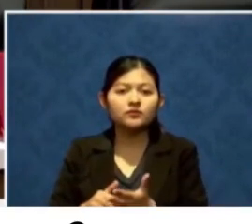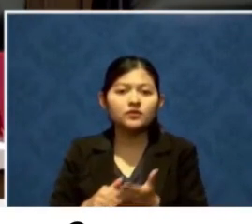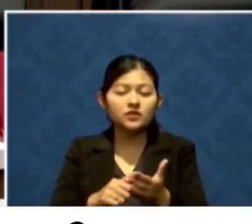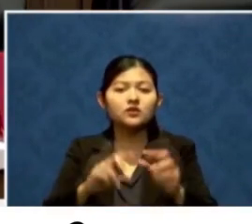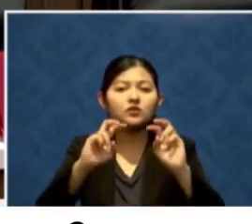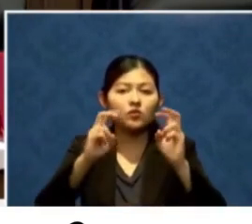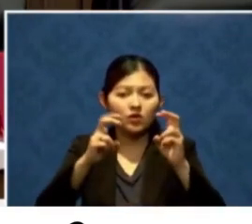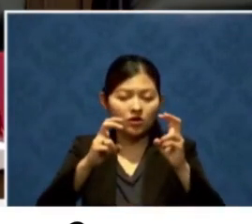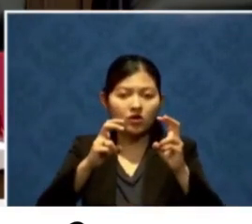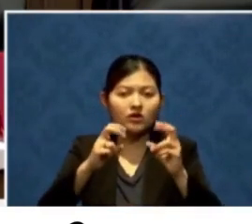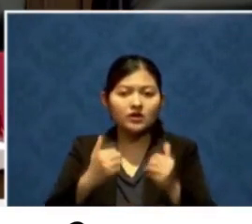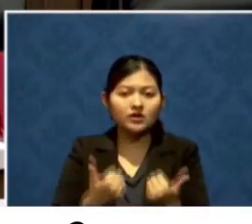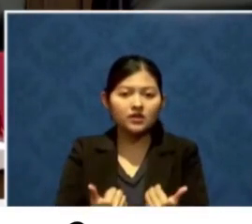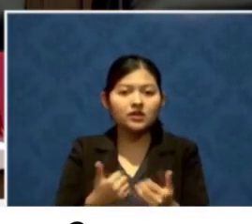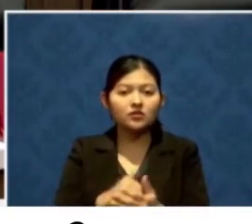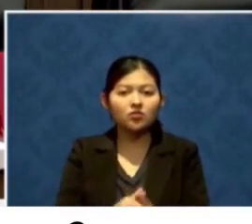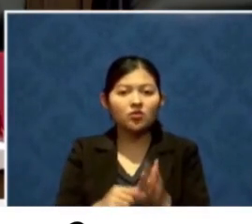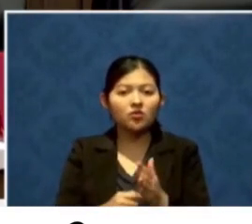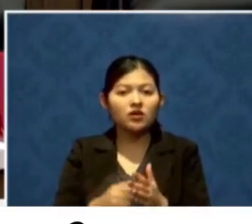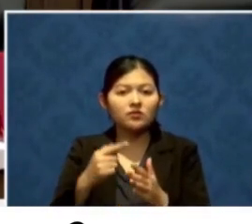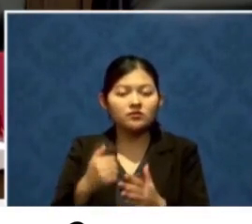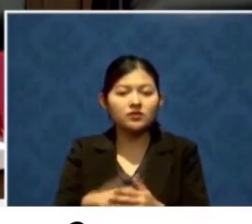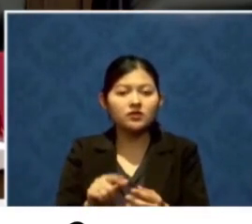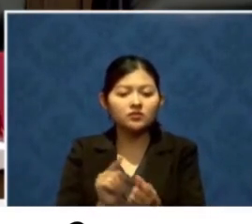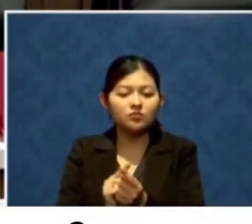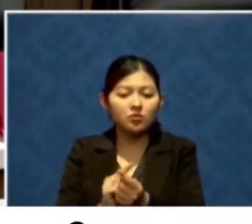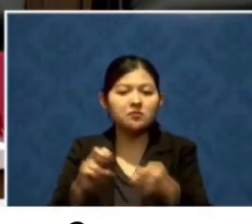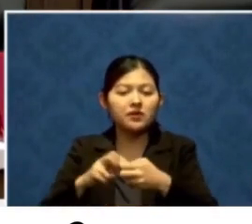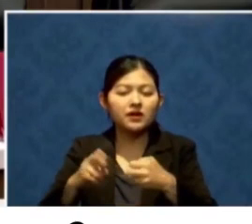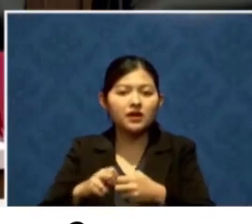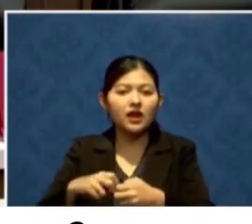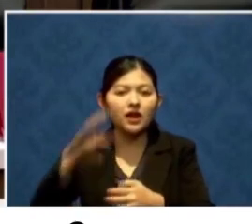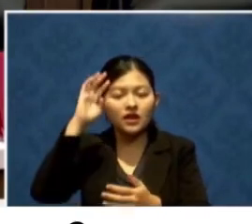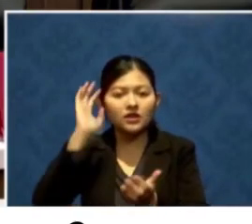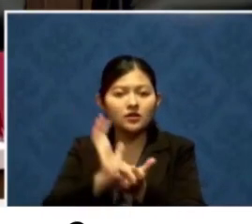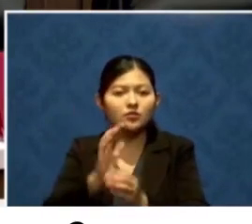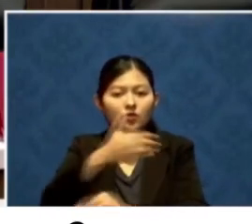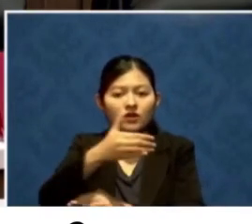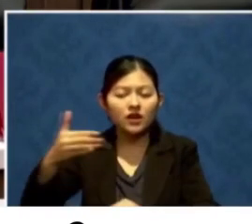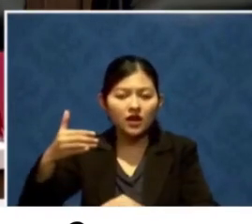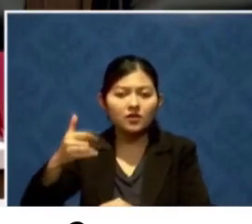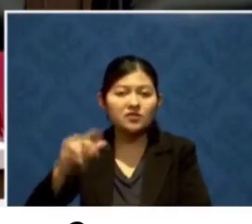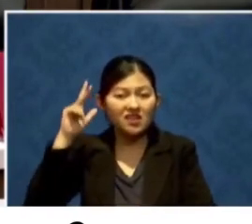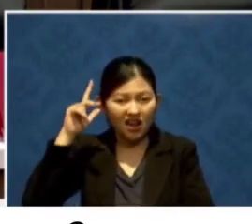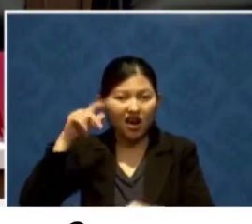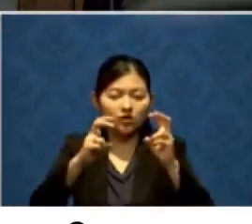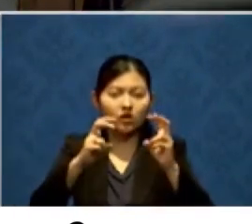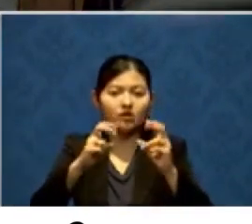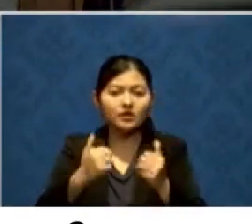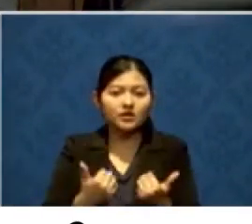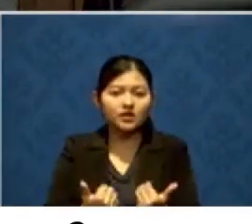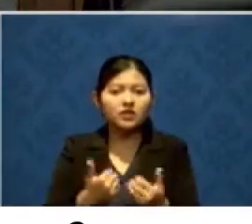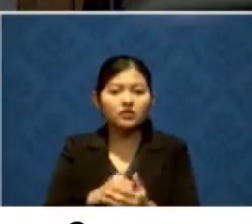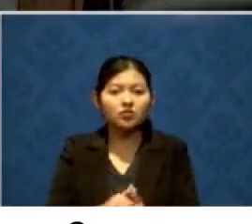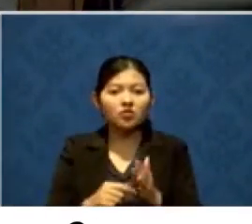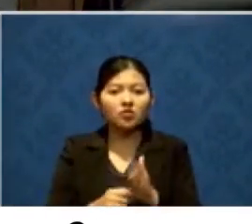ครับเราปฏิรูปตำรวจกันมาก็อยากให้มันมีผลออกมาแล้วจะปฏิรูปกันไปทำไมลองฟังคุณอดิศรครับ เรื่